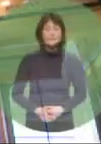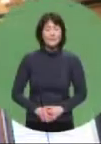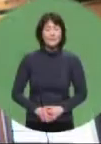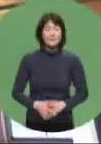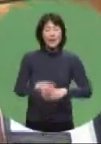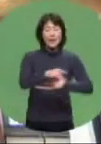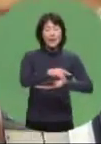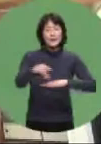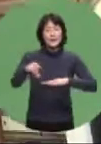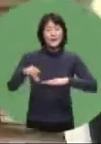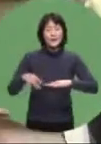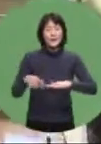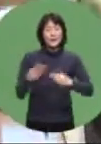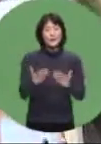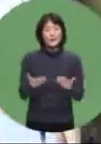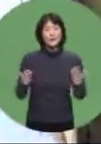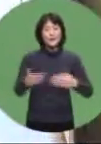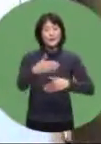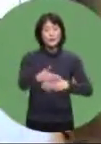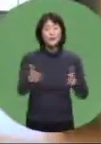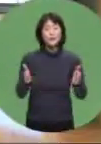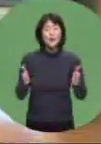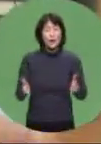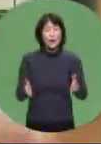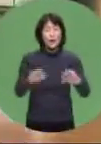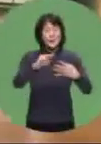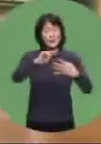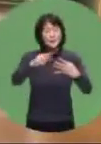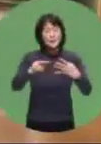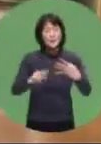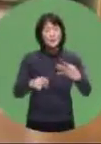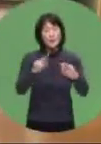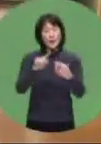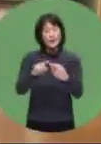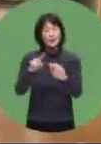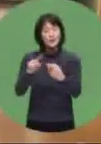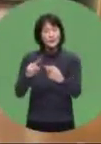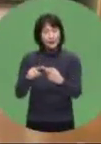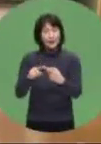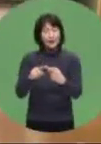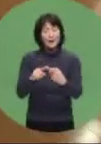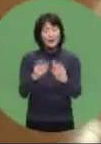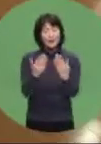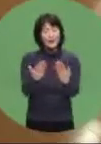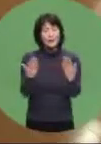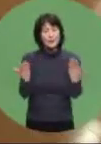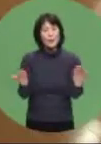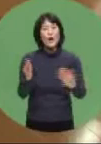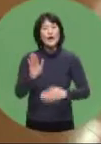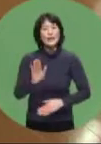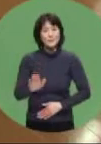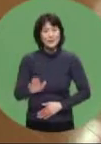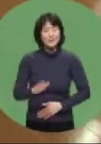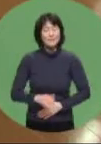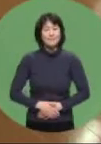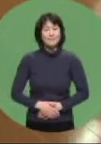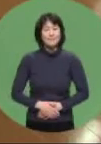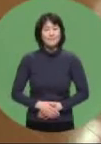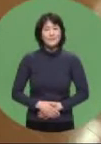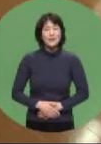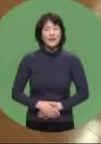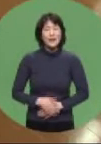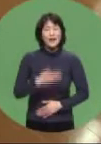議員控室を改装した企画展示室では、季節ごとに変わる企画展示が行われ、この